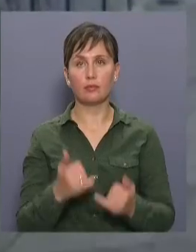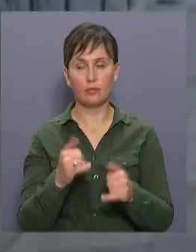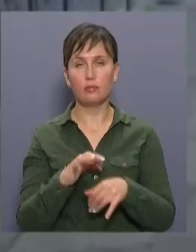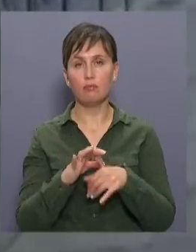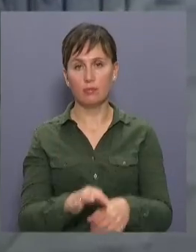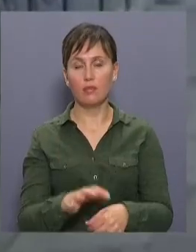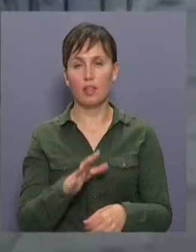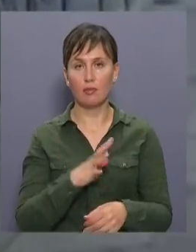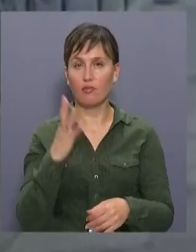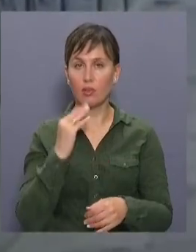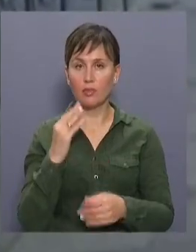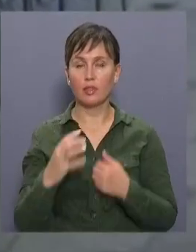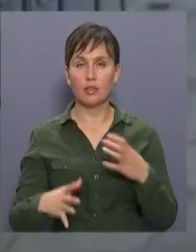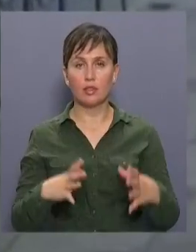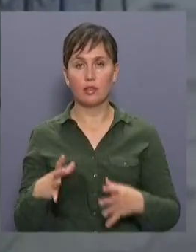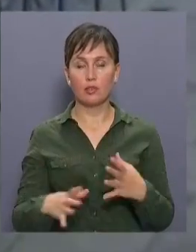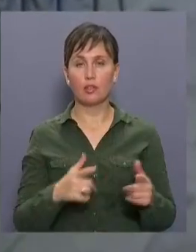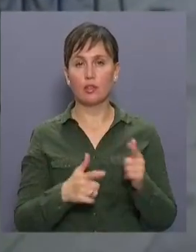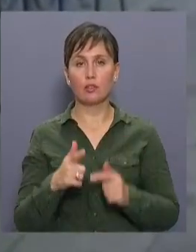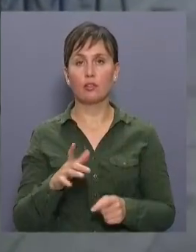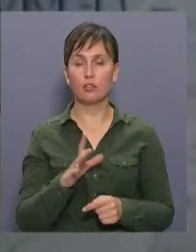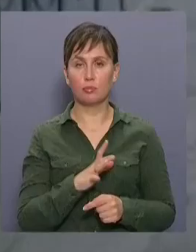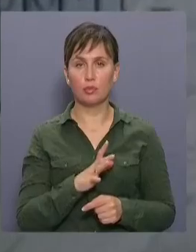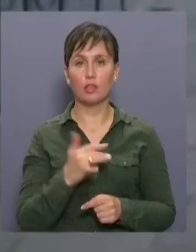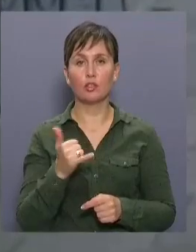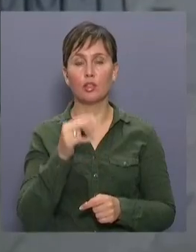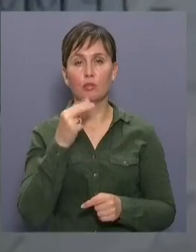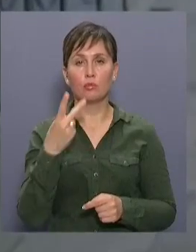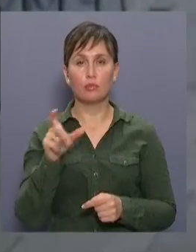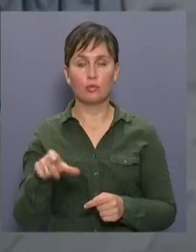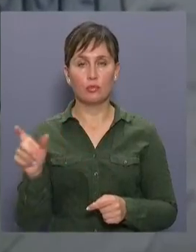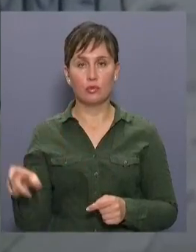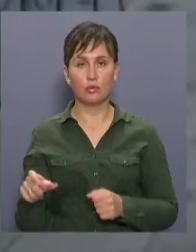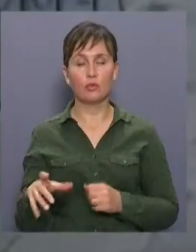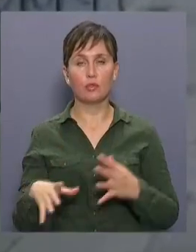в Алма-Ате. Состояние бойцов, на мой взгляд,